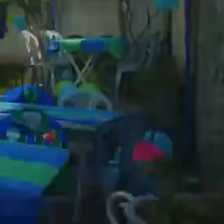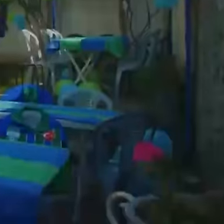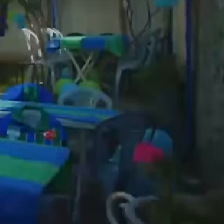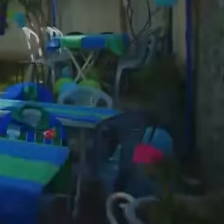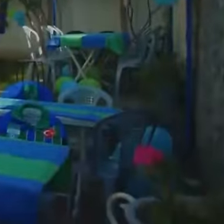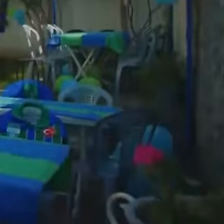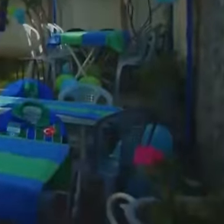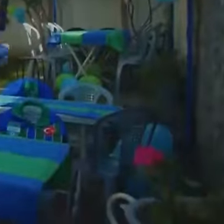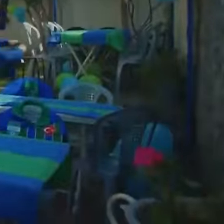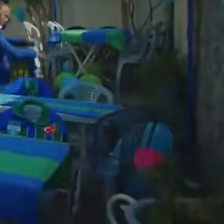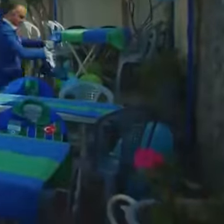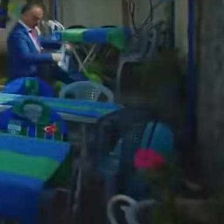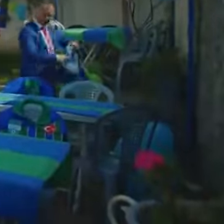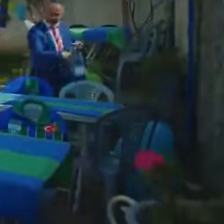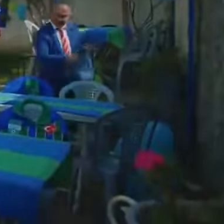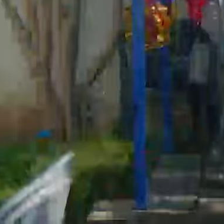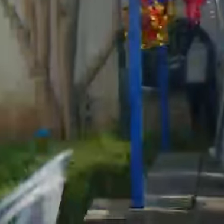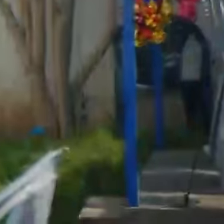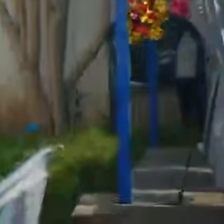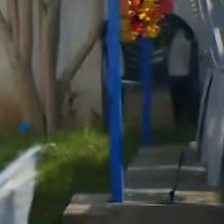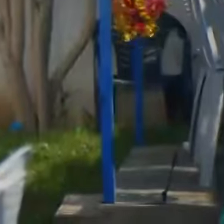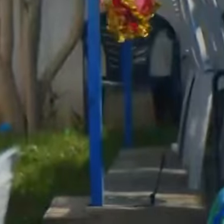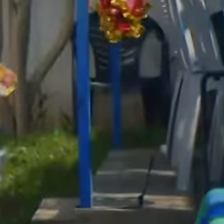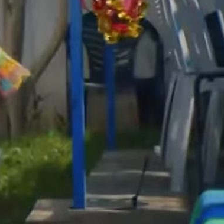geldi. Ayşen etrafa şaşırarak bakıyor.